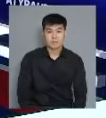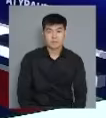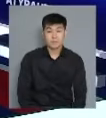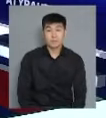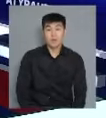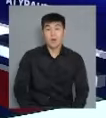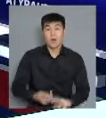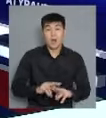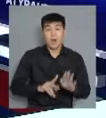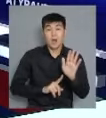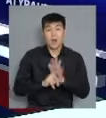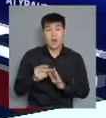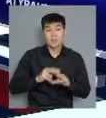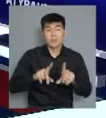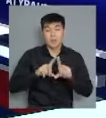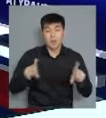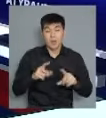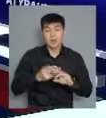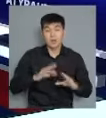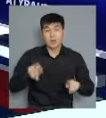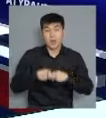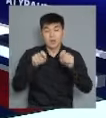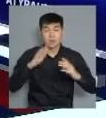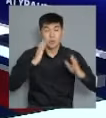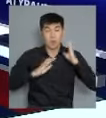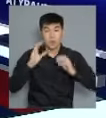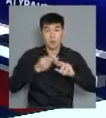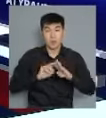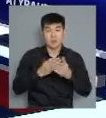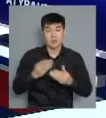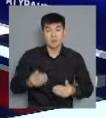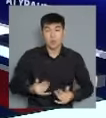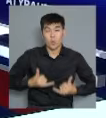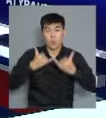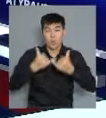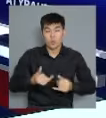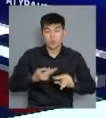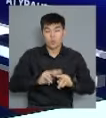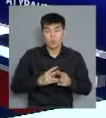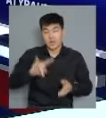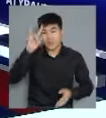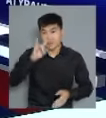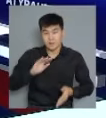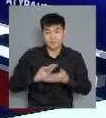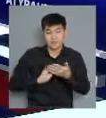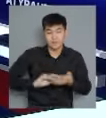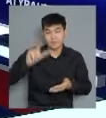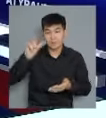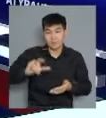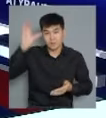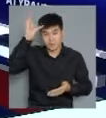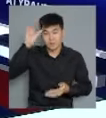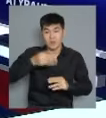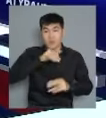В одном из фундаментальных учебных заведений региона открылась учебная аудитория в честь заслуженного деятеля Казахстана, академика